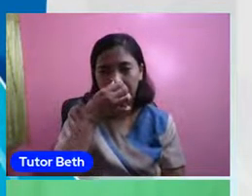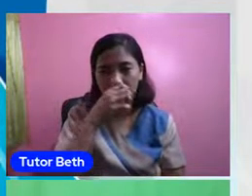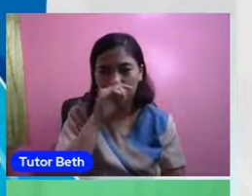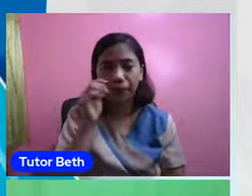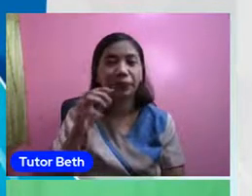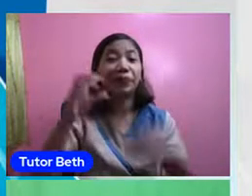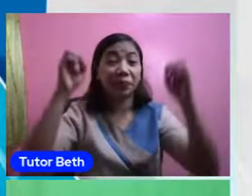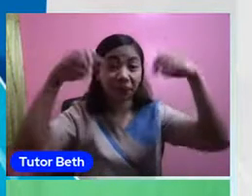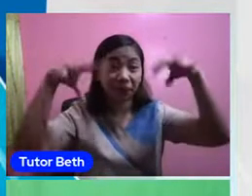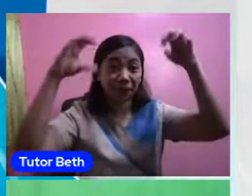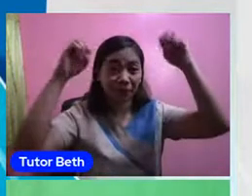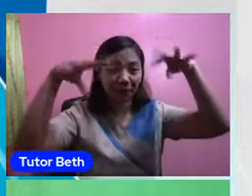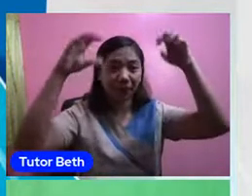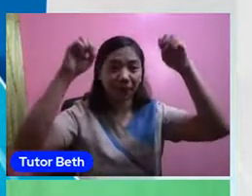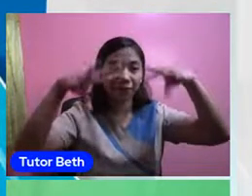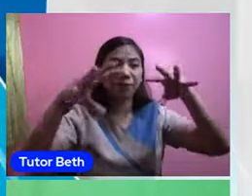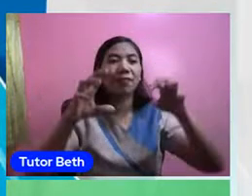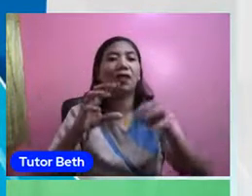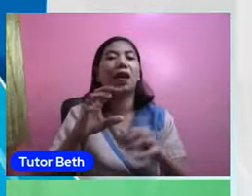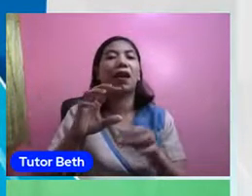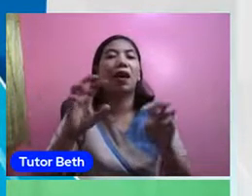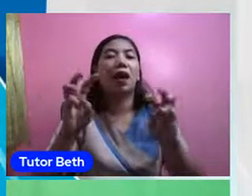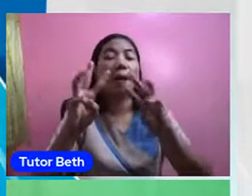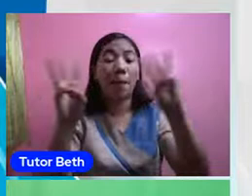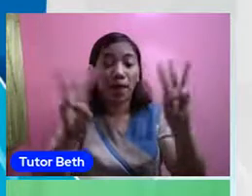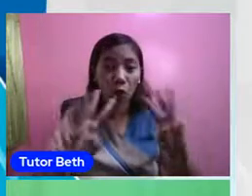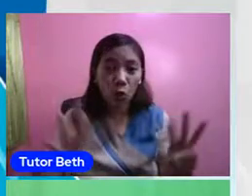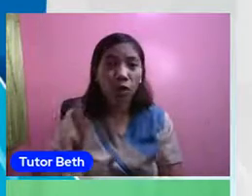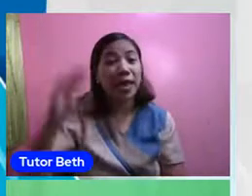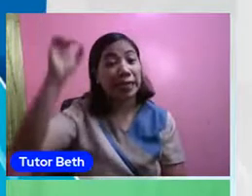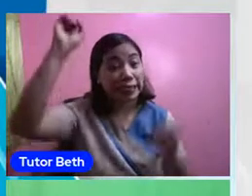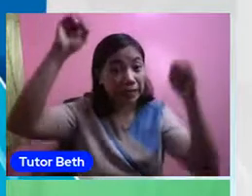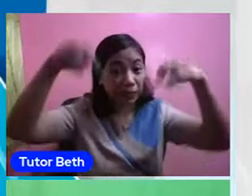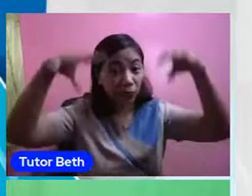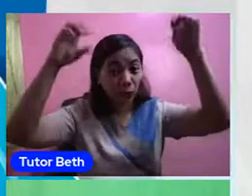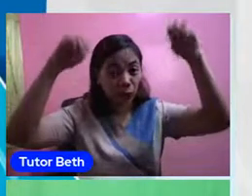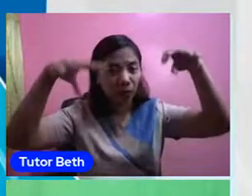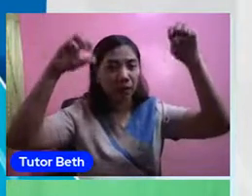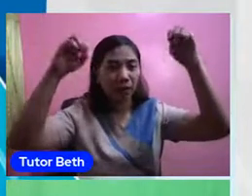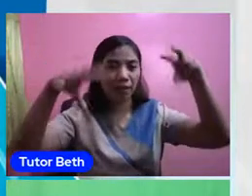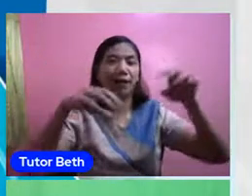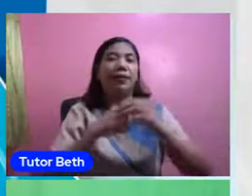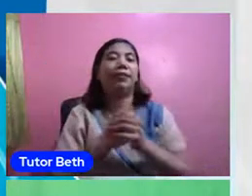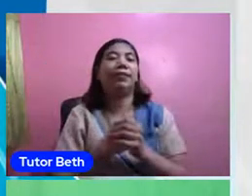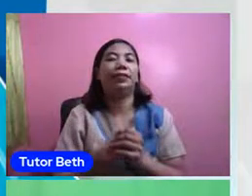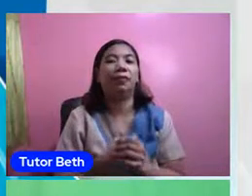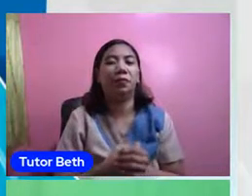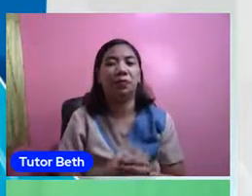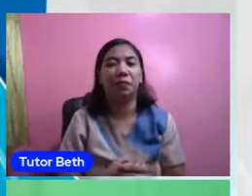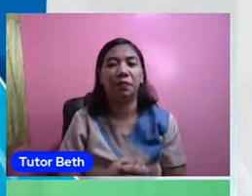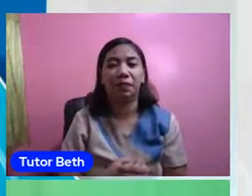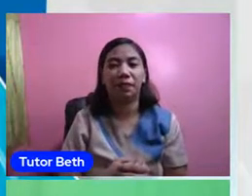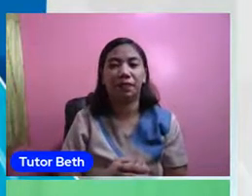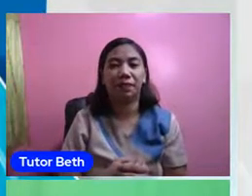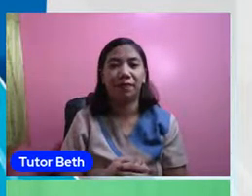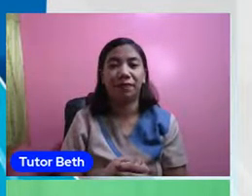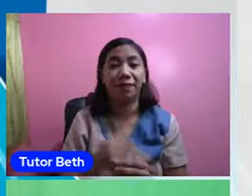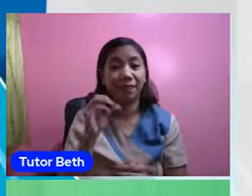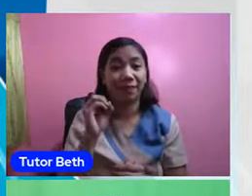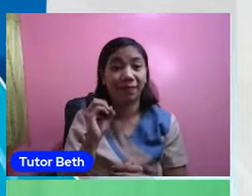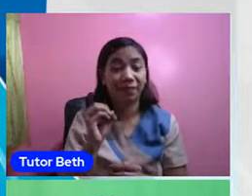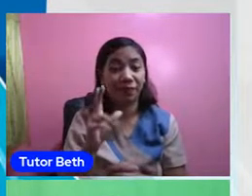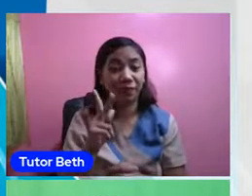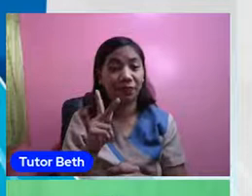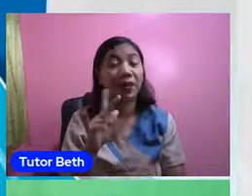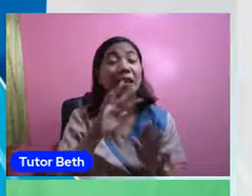-ulan. Sabi ni Alistar, Bilya Nueva, tag-araw, tag-ulan. Okay. So, lahat